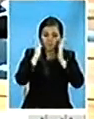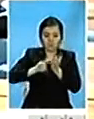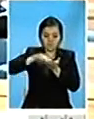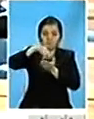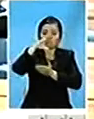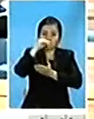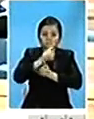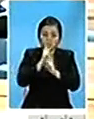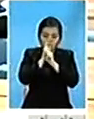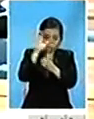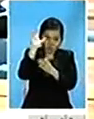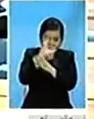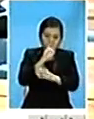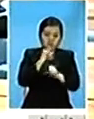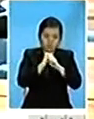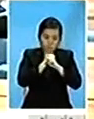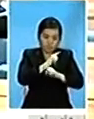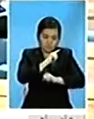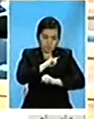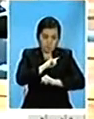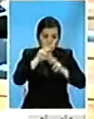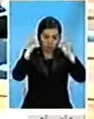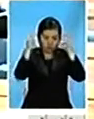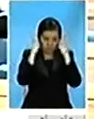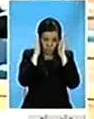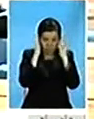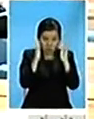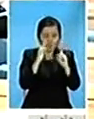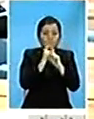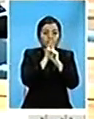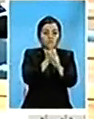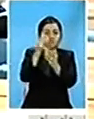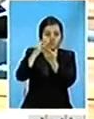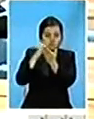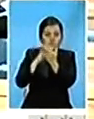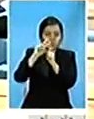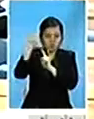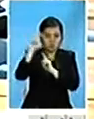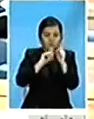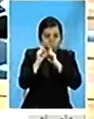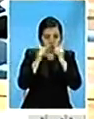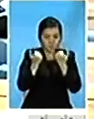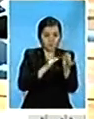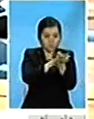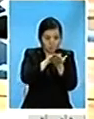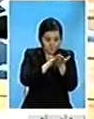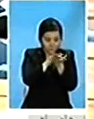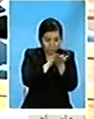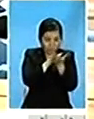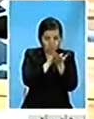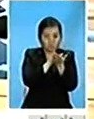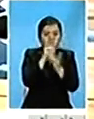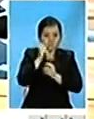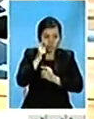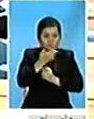กฎข้อบังคับให้เคร่งครัดครับอย่าให้พูดนอกประเด็นครับวาระ2ครับขอบคุณครับท่านประธานครับขอประธานโทษจริงๆครับขอให้ท่